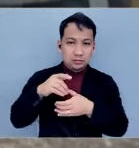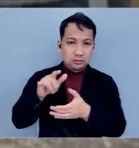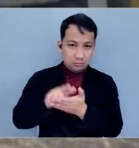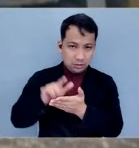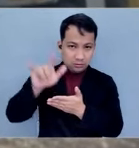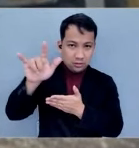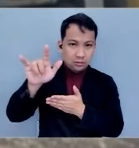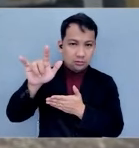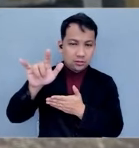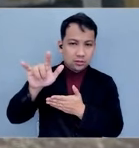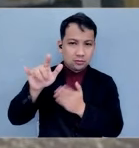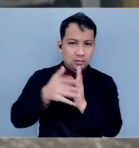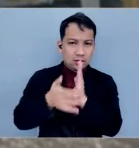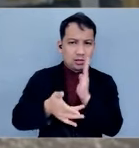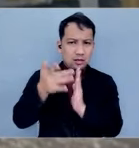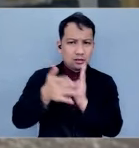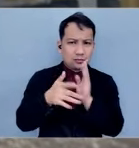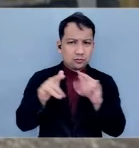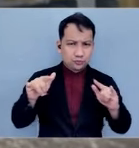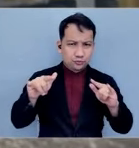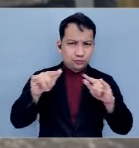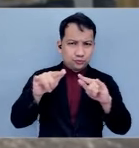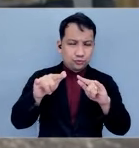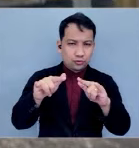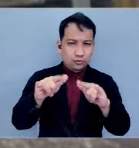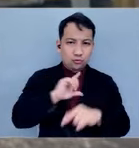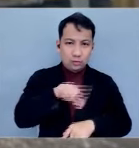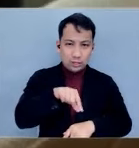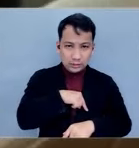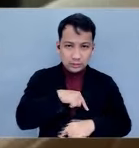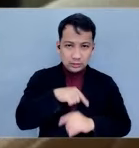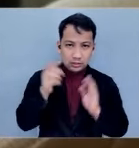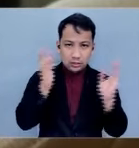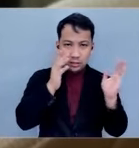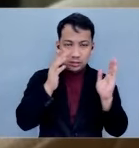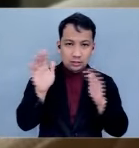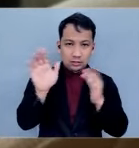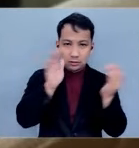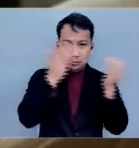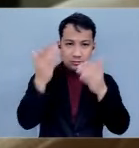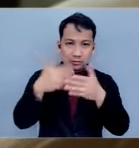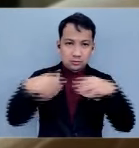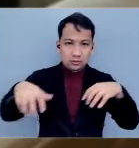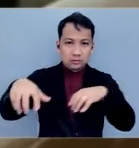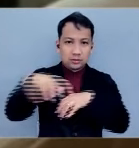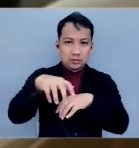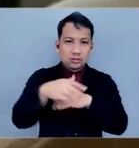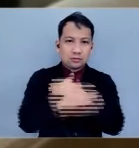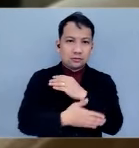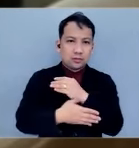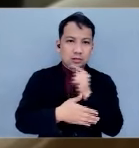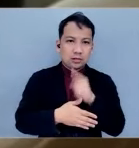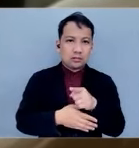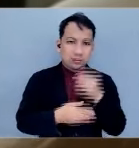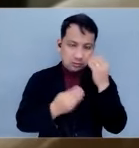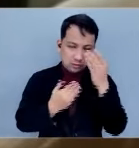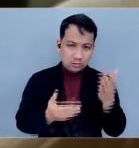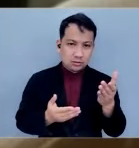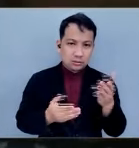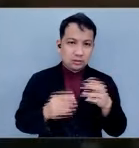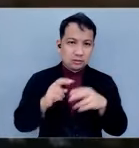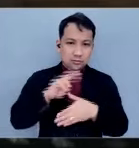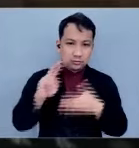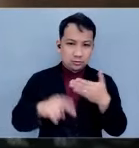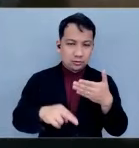susuriin ng mga eksperto ang kalidad ng hangin sa Metro Manila at mga kalapit na probinsya. At base sa magiging resulta ng